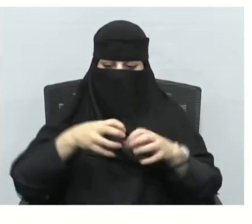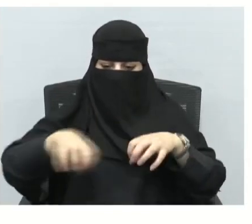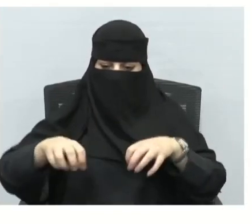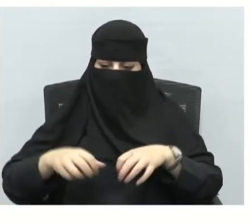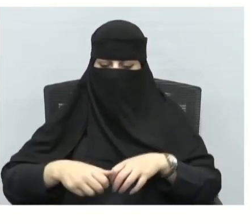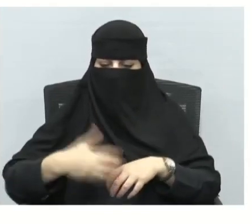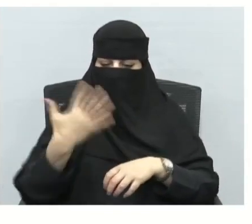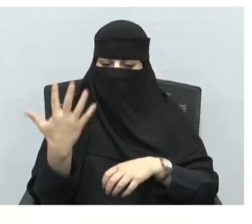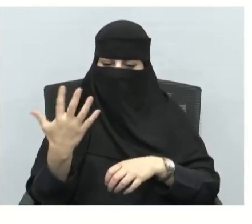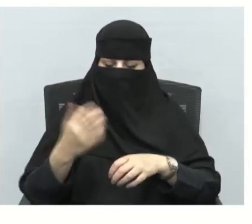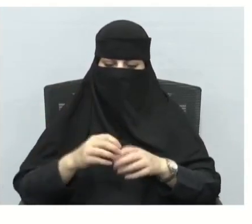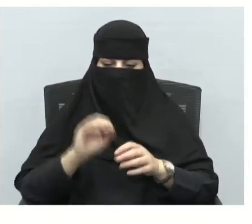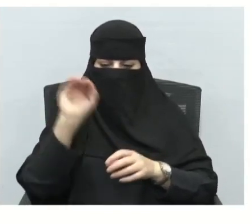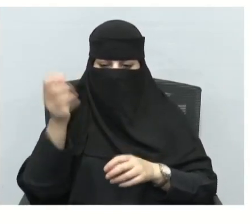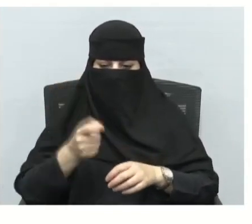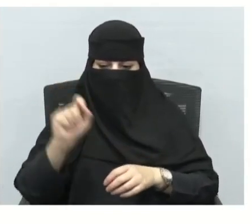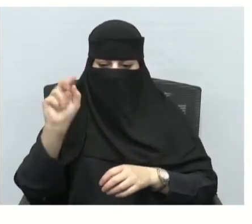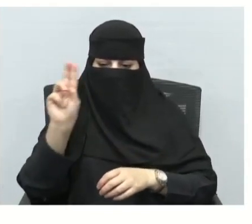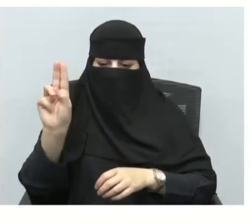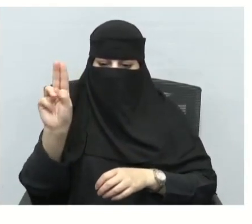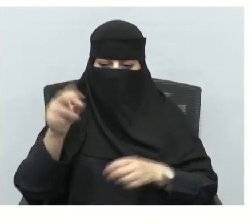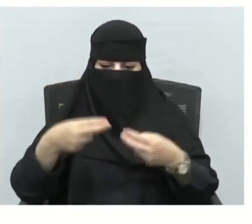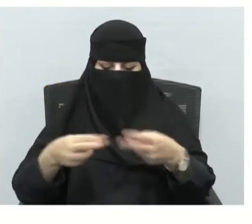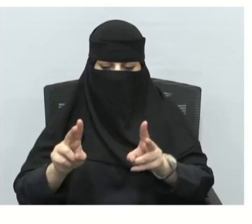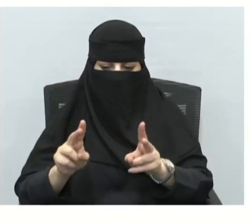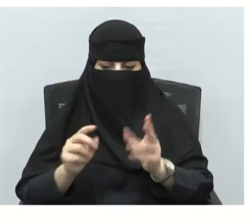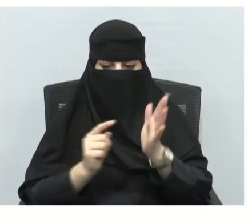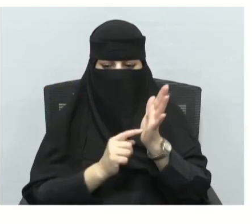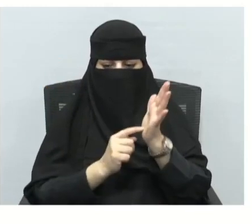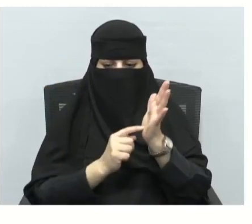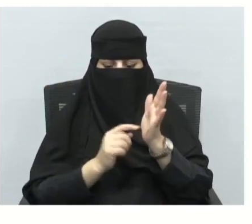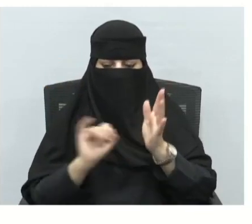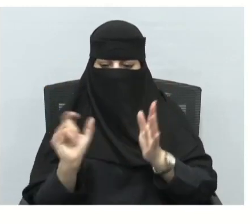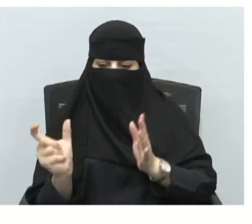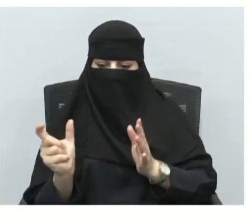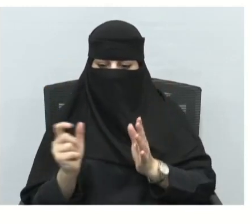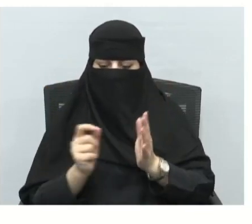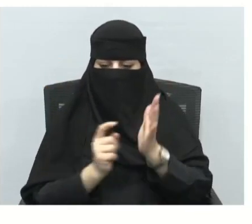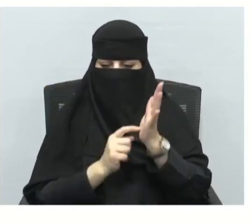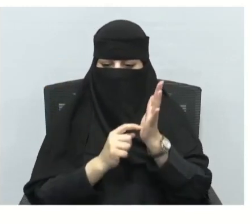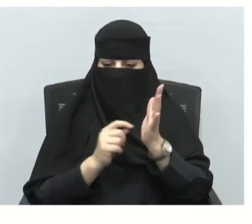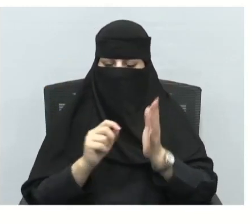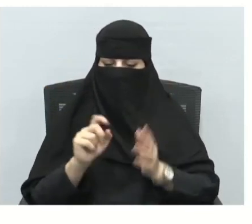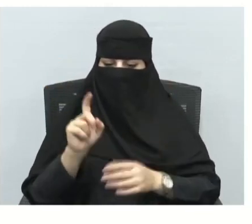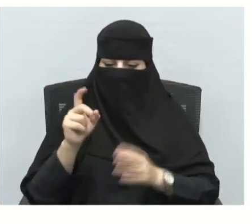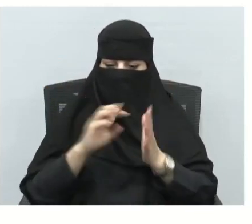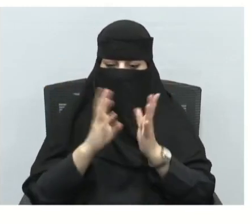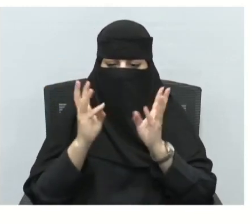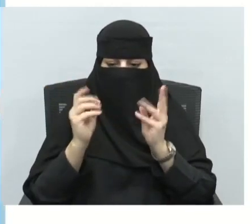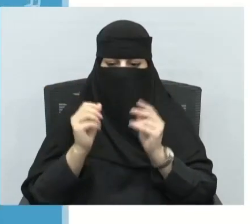الخامس حرف التاء تبدا الصفحات من الصفحه رقم 102